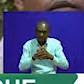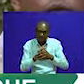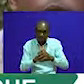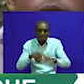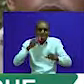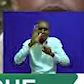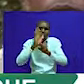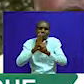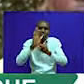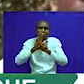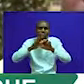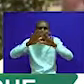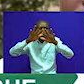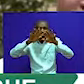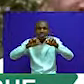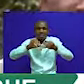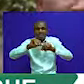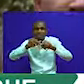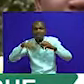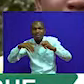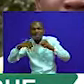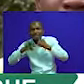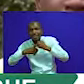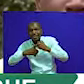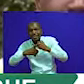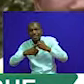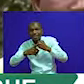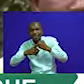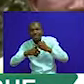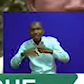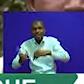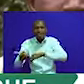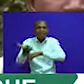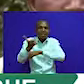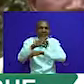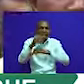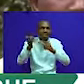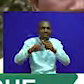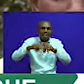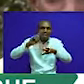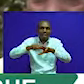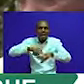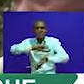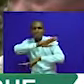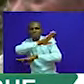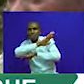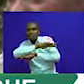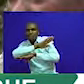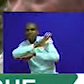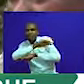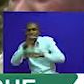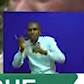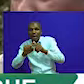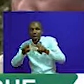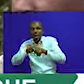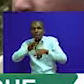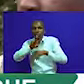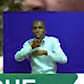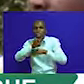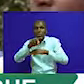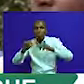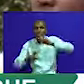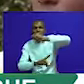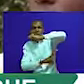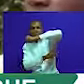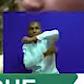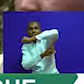Ilinyesha zaidi ya mara sita. Sasa ikifika kama jioni hivi hapa, bila mumeangalia hii daraja